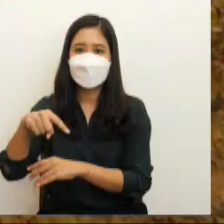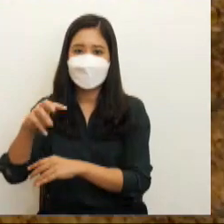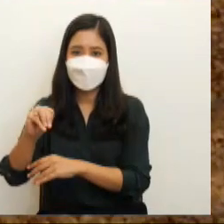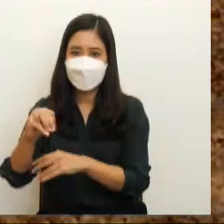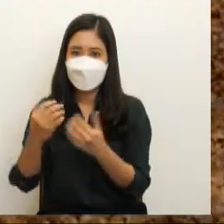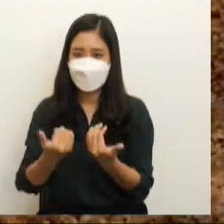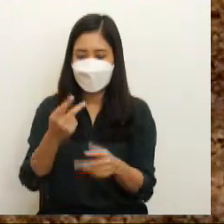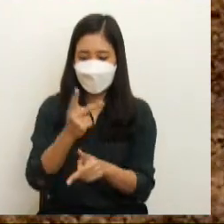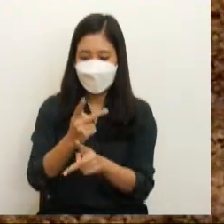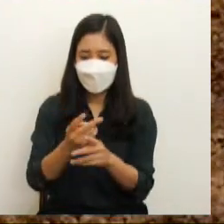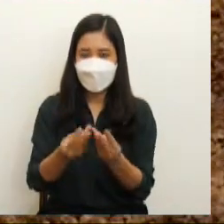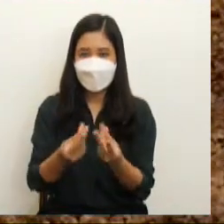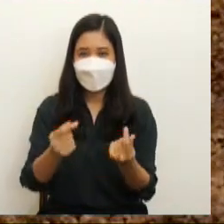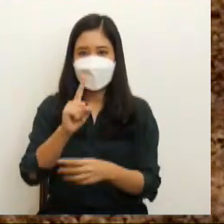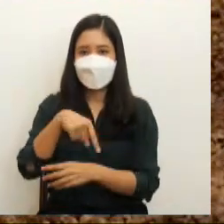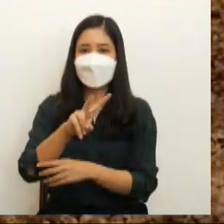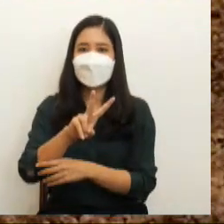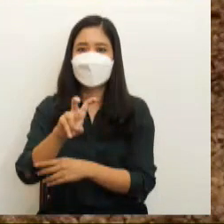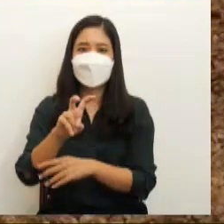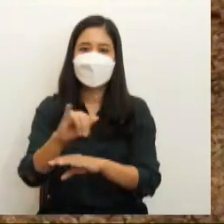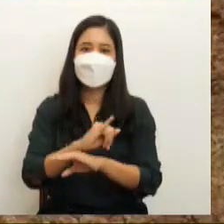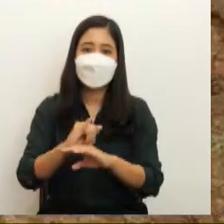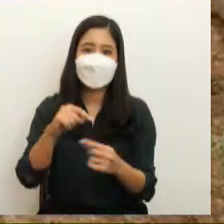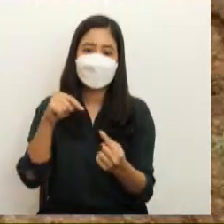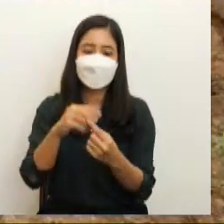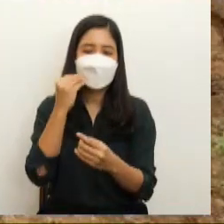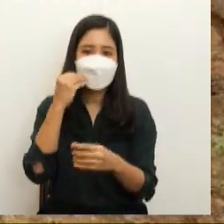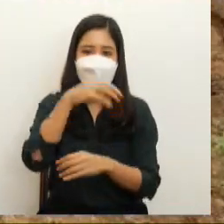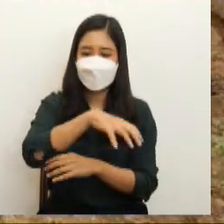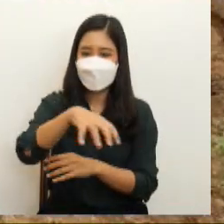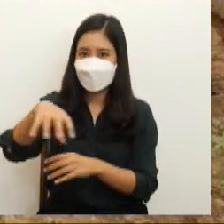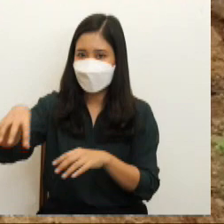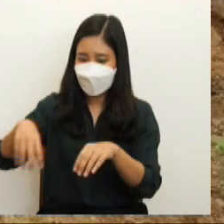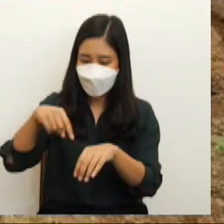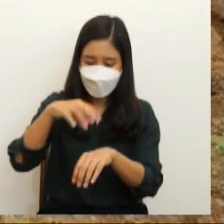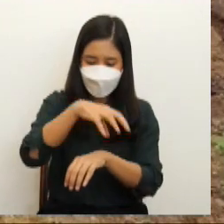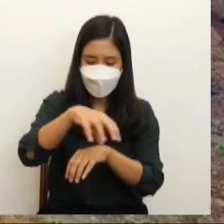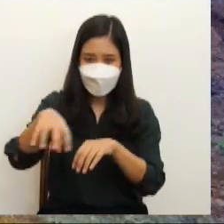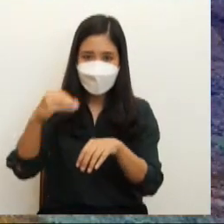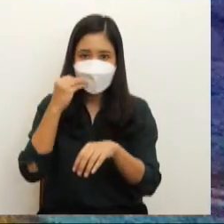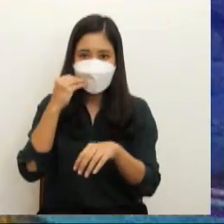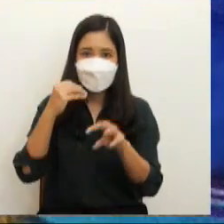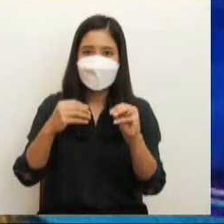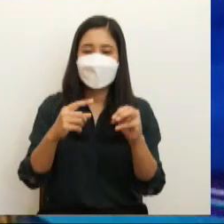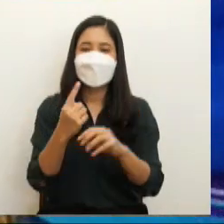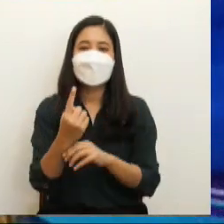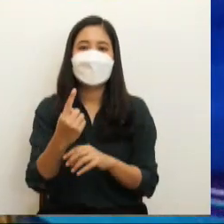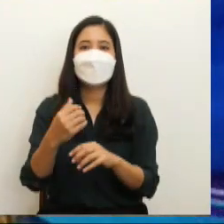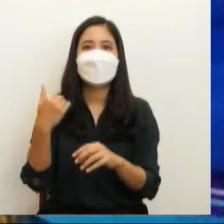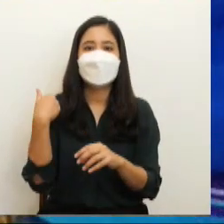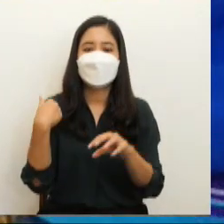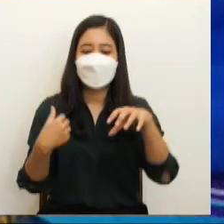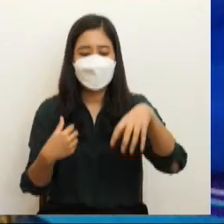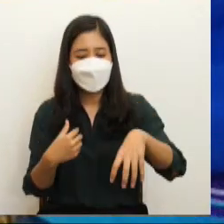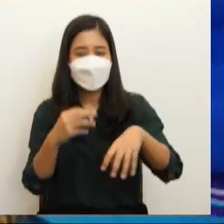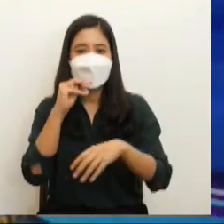ถึง 1,200 ไร่ครอบคลุม5หมู่บ้านได้แก่บ้านเมืองตึงใต้หมู่1บ้านเมืองตึงเหนือหมู่2